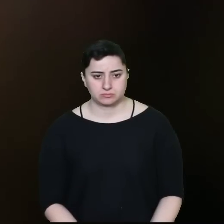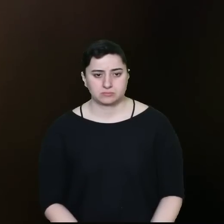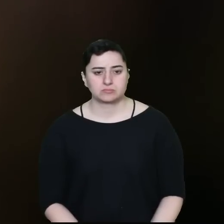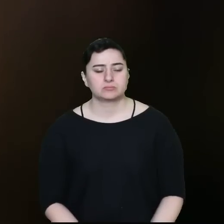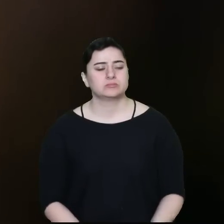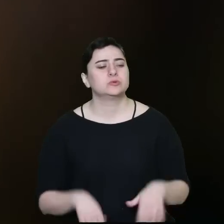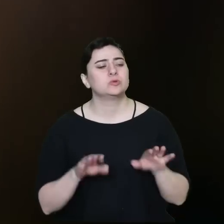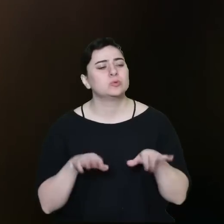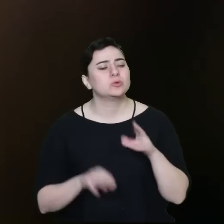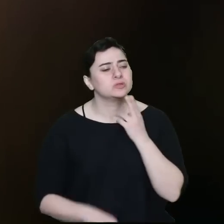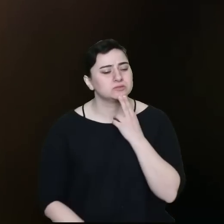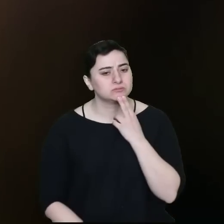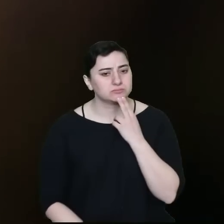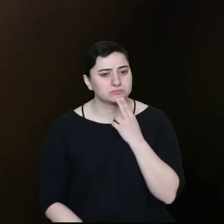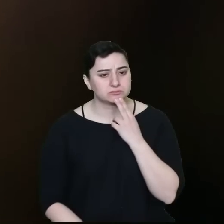Yok kızım.